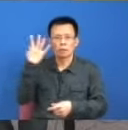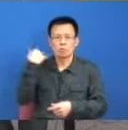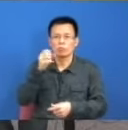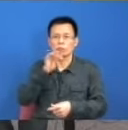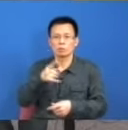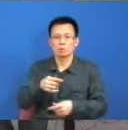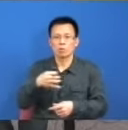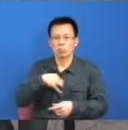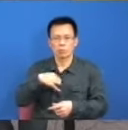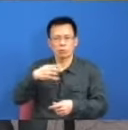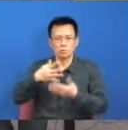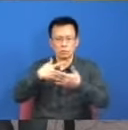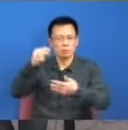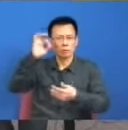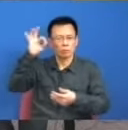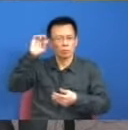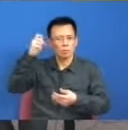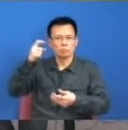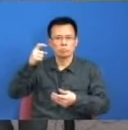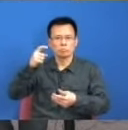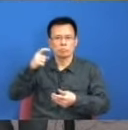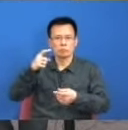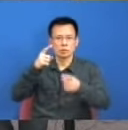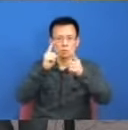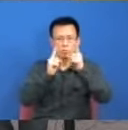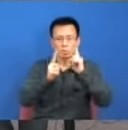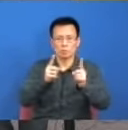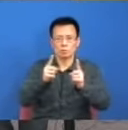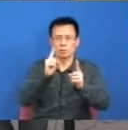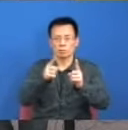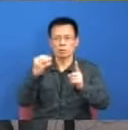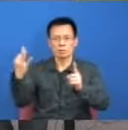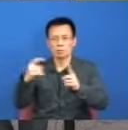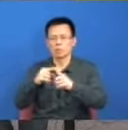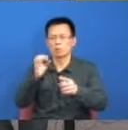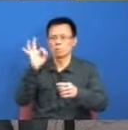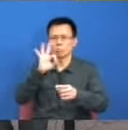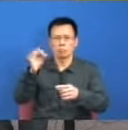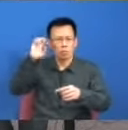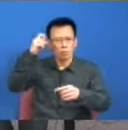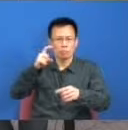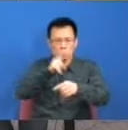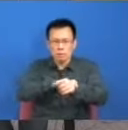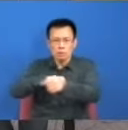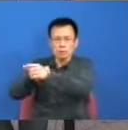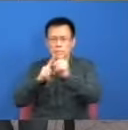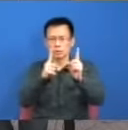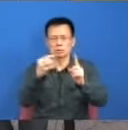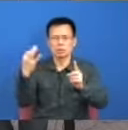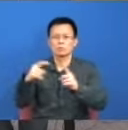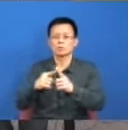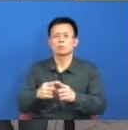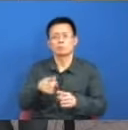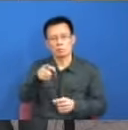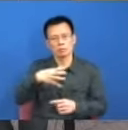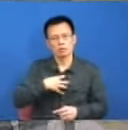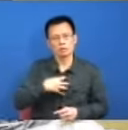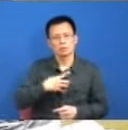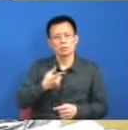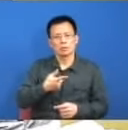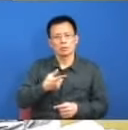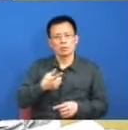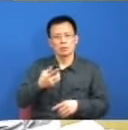我係冇諗過係113人嘅。 嗯， 冇諗過。 嗯。會唔會覺得